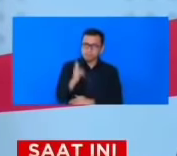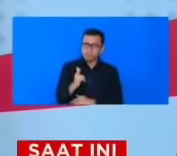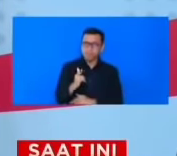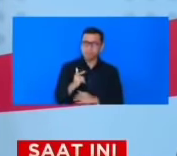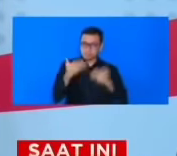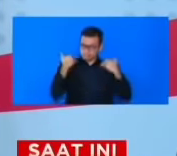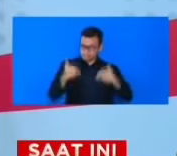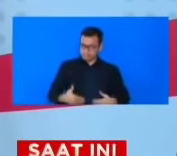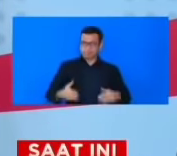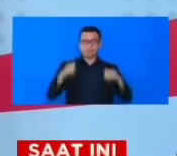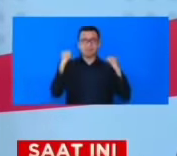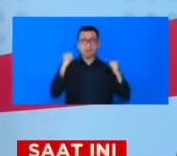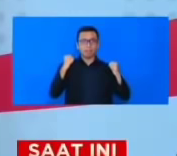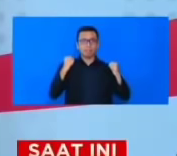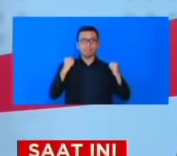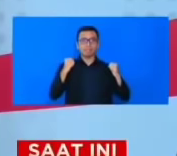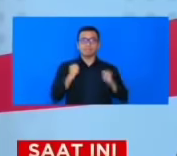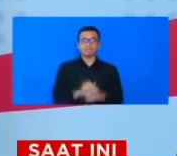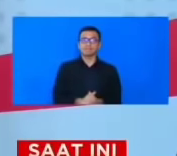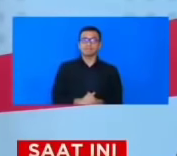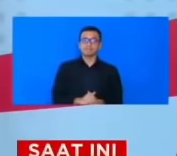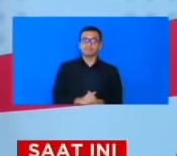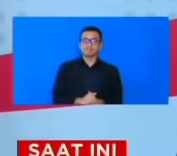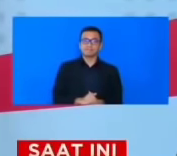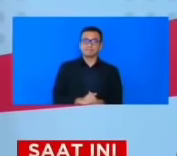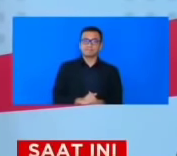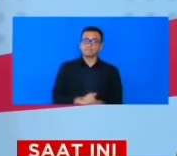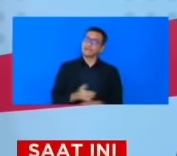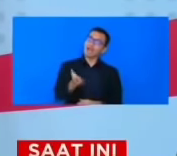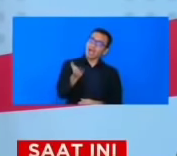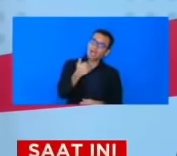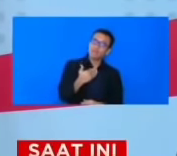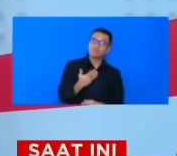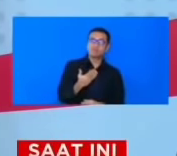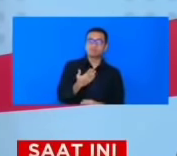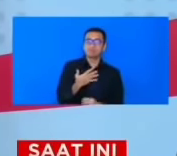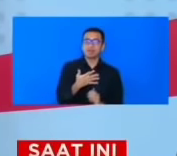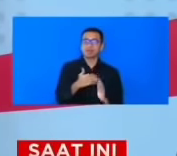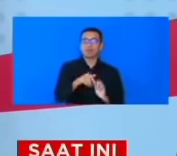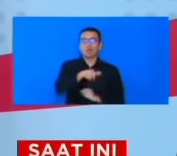itu, mari kita ikuti anjuran para pemuka agama kita.